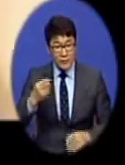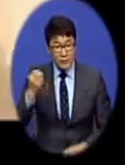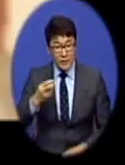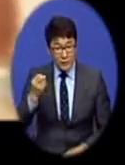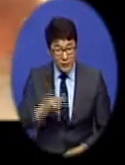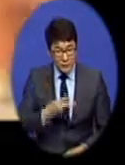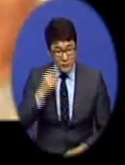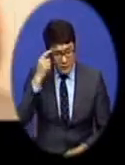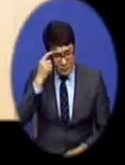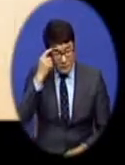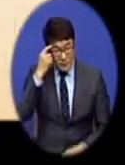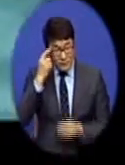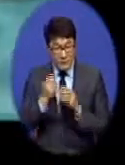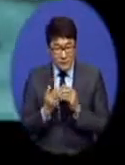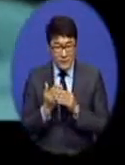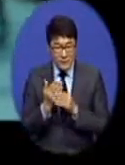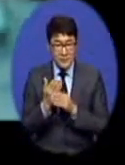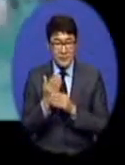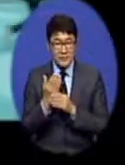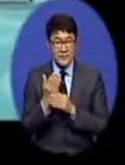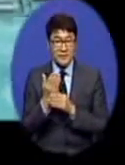오늘도 자꾸 생각나